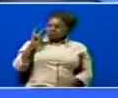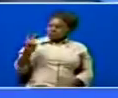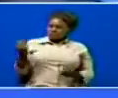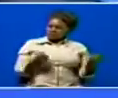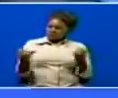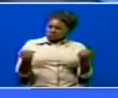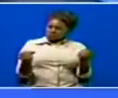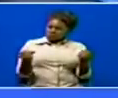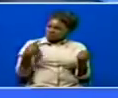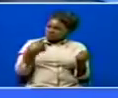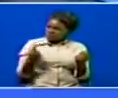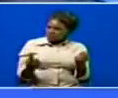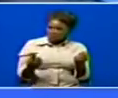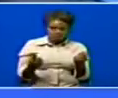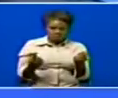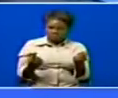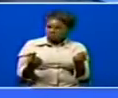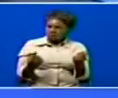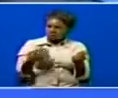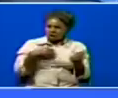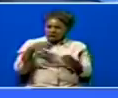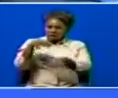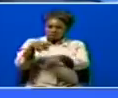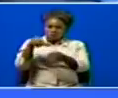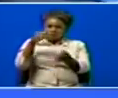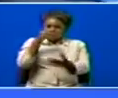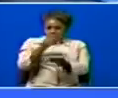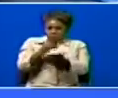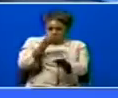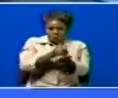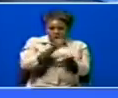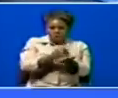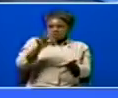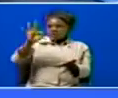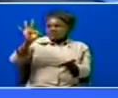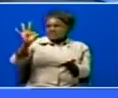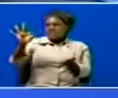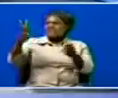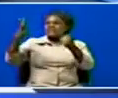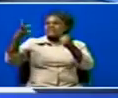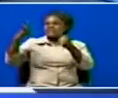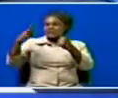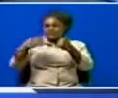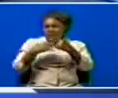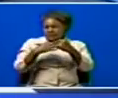yangu wanasema ina matundu 38 ya bunduki ya risasi